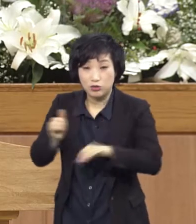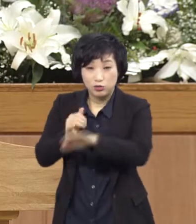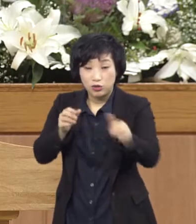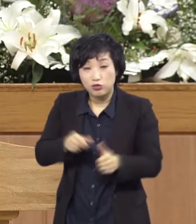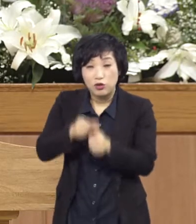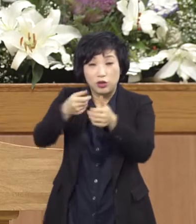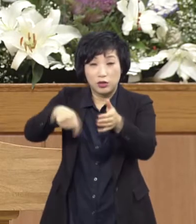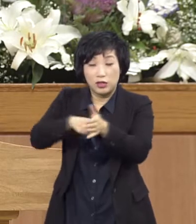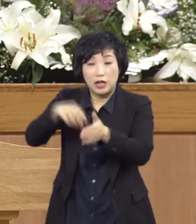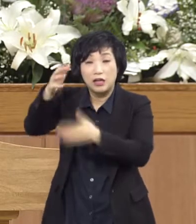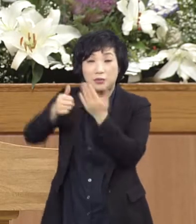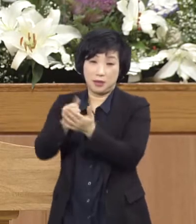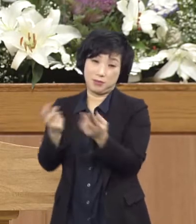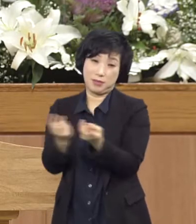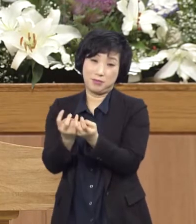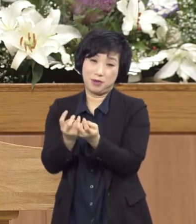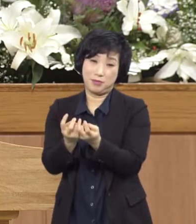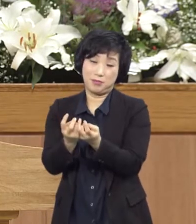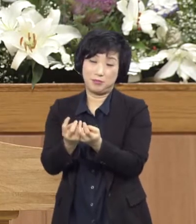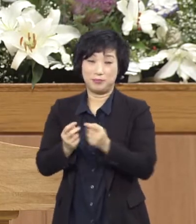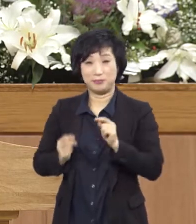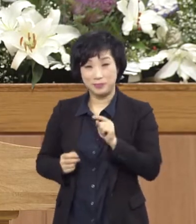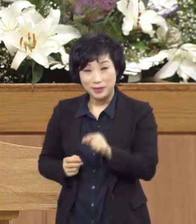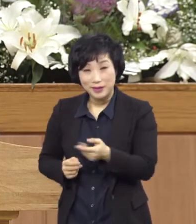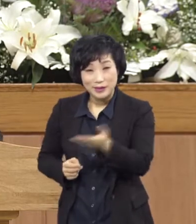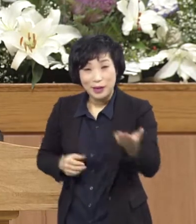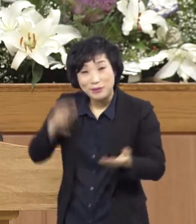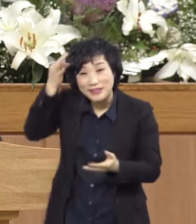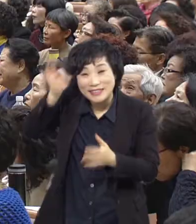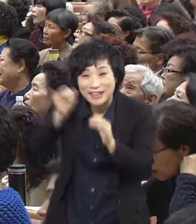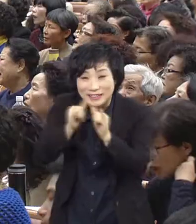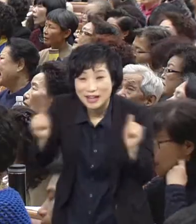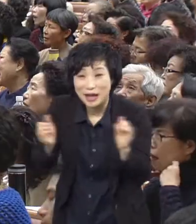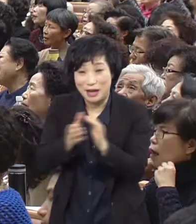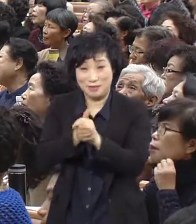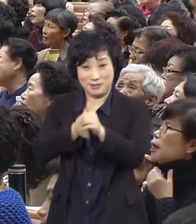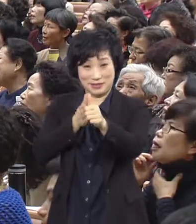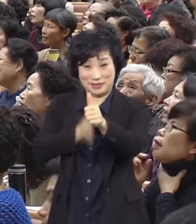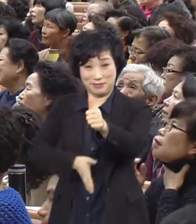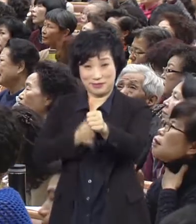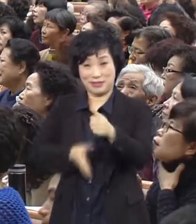수단을 총동원하신 것이라는 사실을 인정하시면 아멘합시다.